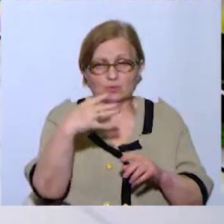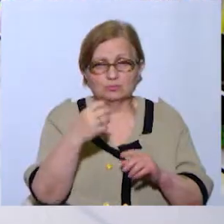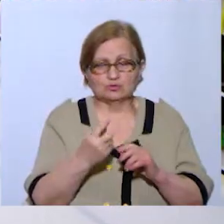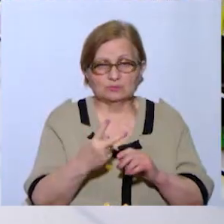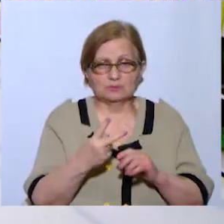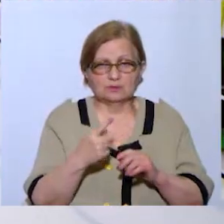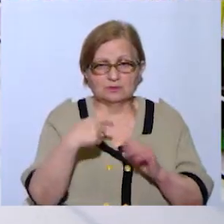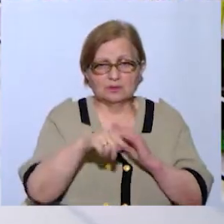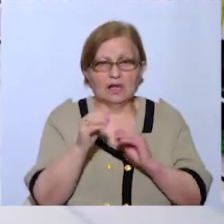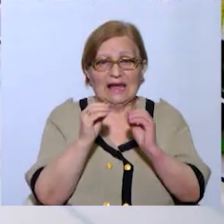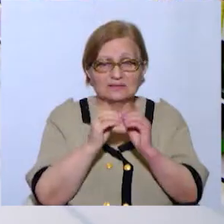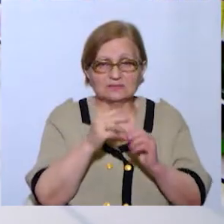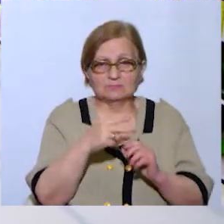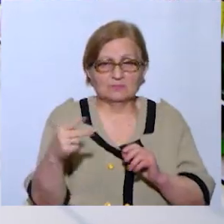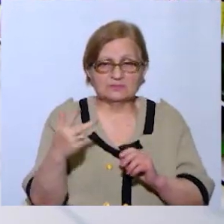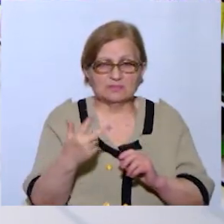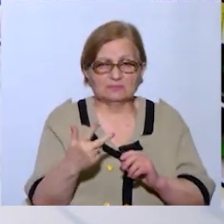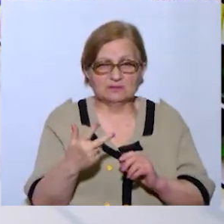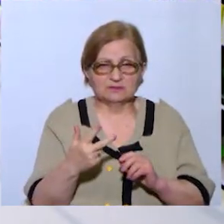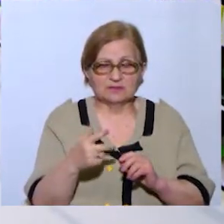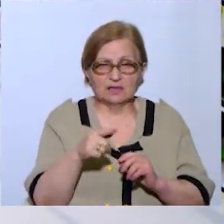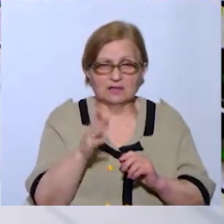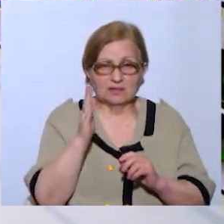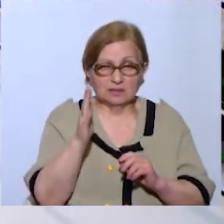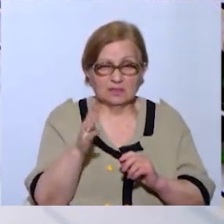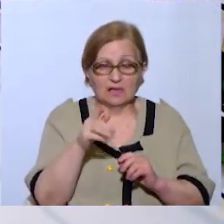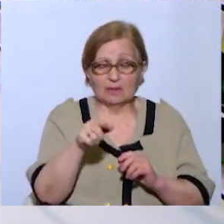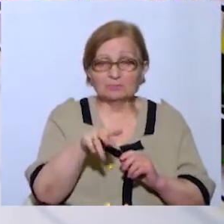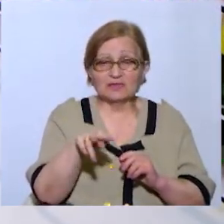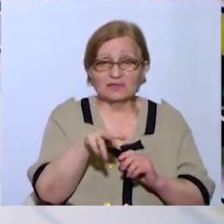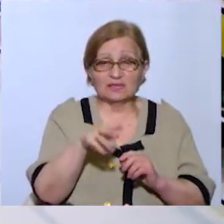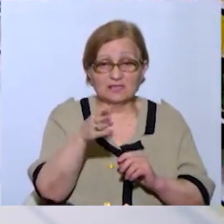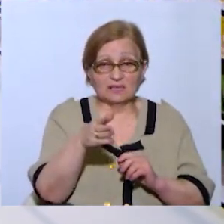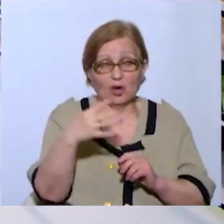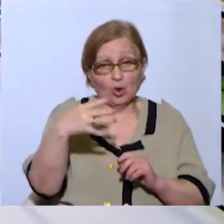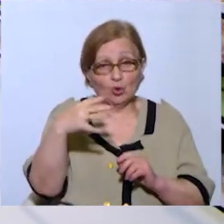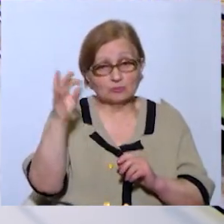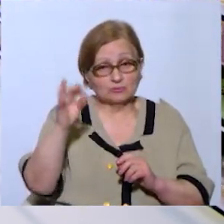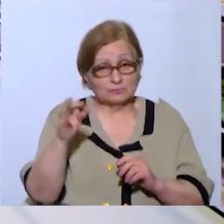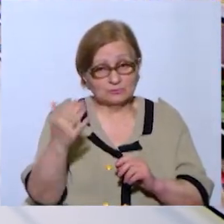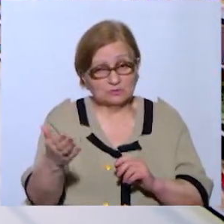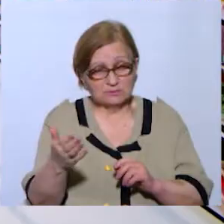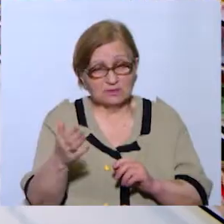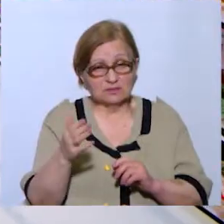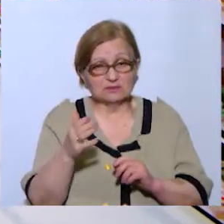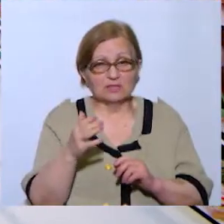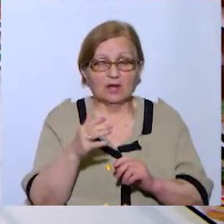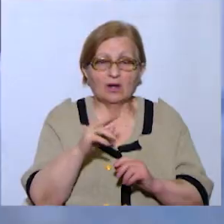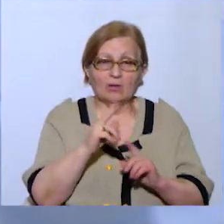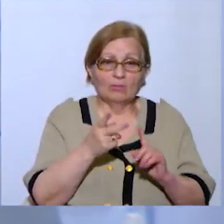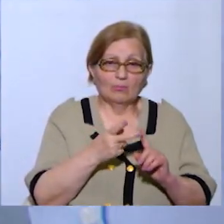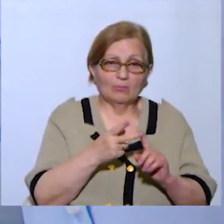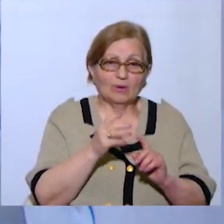ანუ 10^13. ეს უნდა იყოს, ესე იგი, ამდენი ლიტრი 40%-იანი სპირტის ხსნარი,